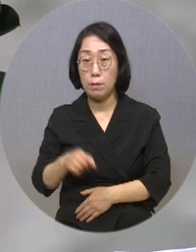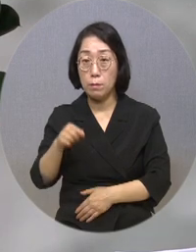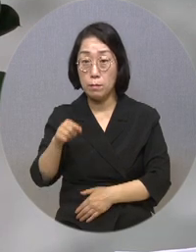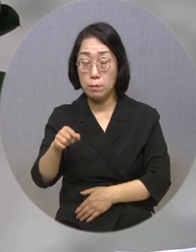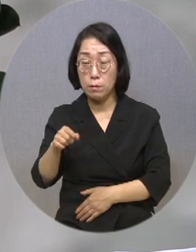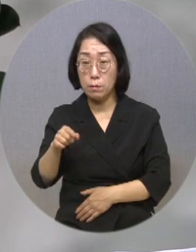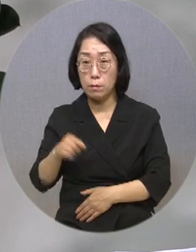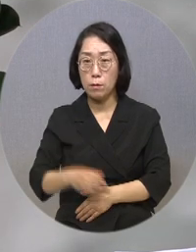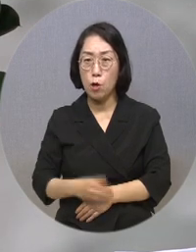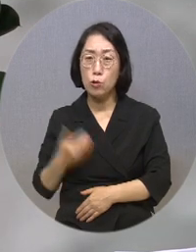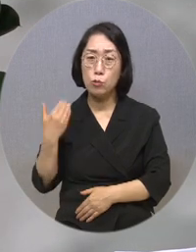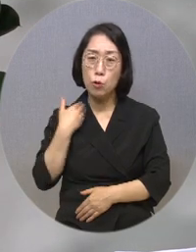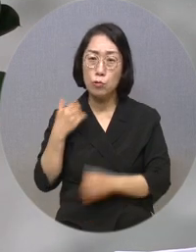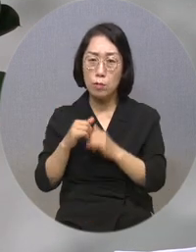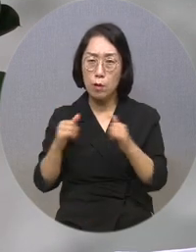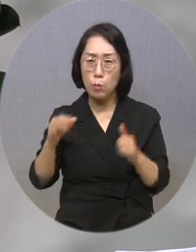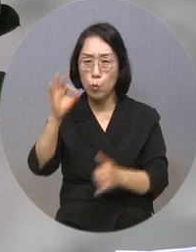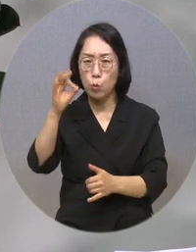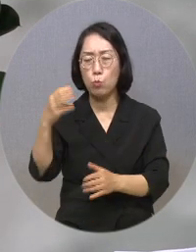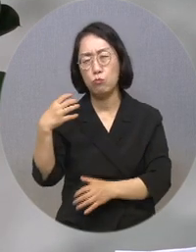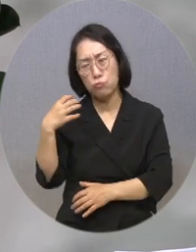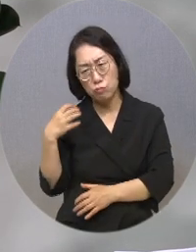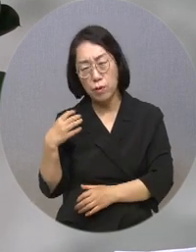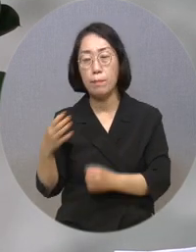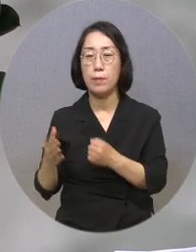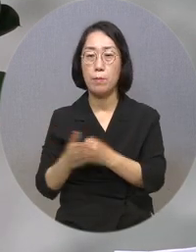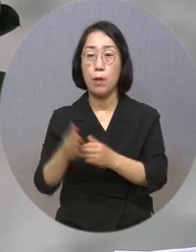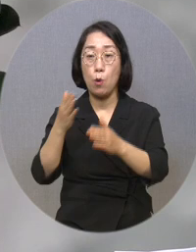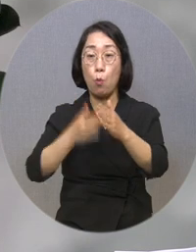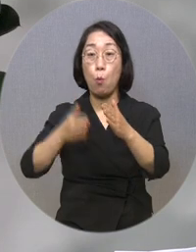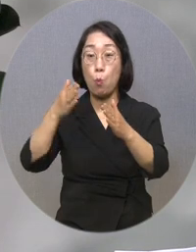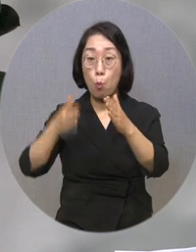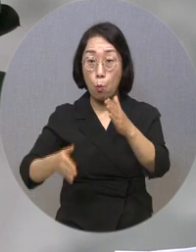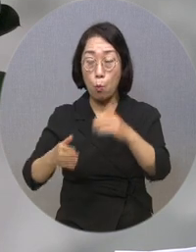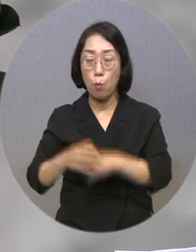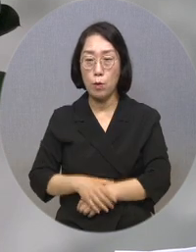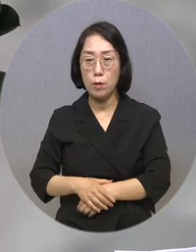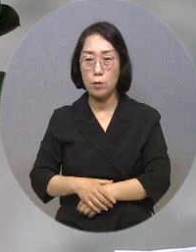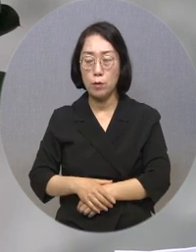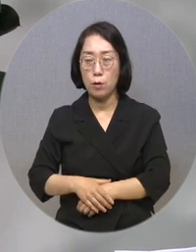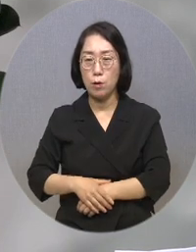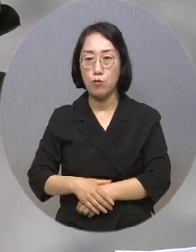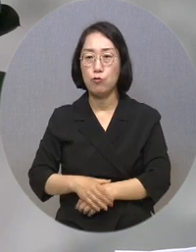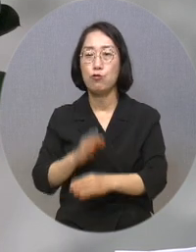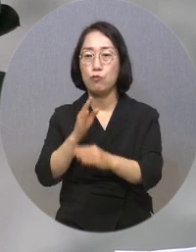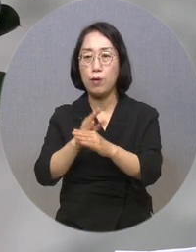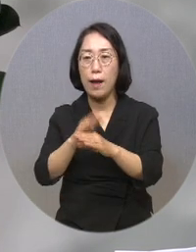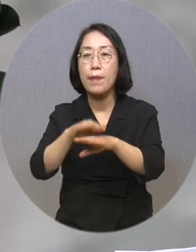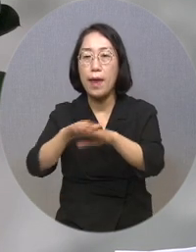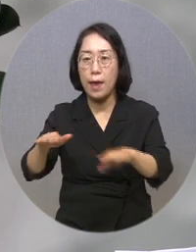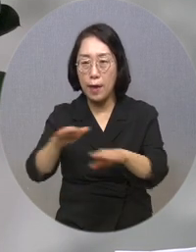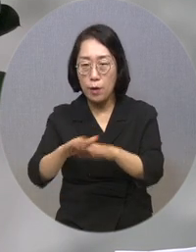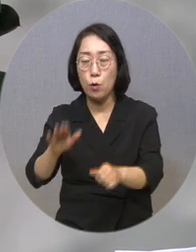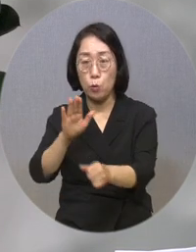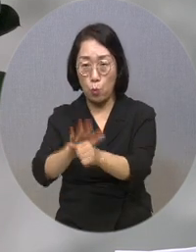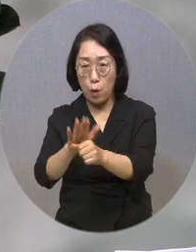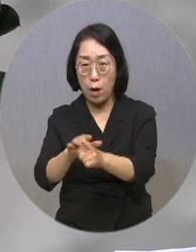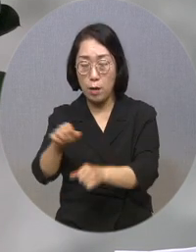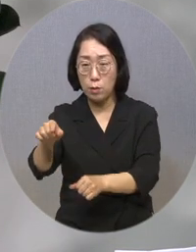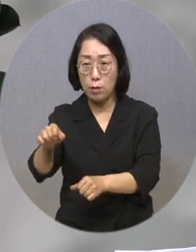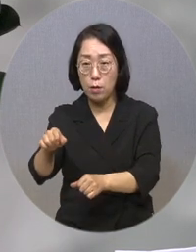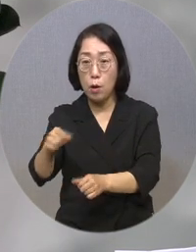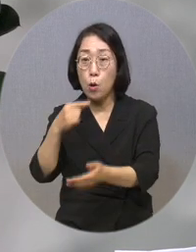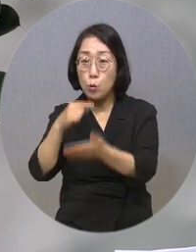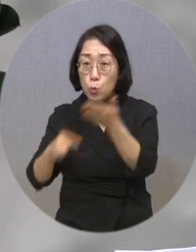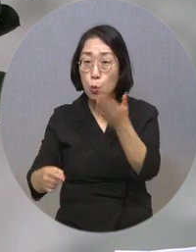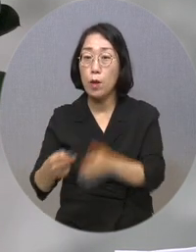감당할 수 있는 비용이 없기 때문에 이걸 공공기관에서 임대차 분쟁을 조정하게 되면 법적 지식이 없어서 손해보는 일, 그